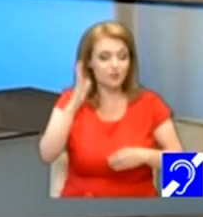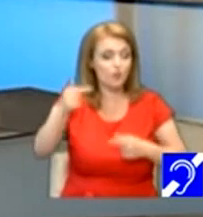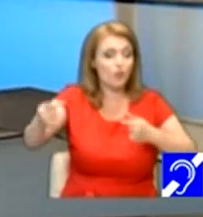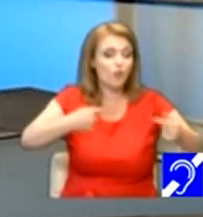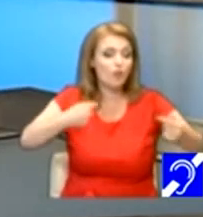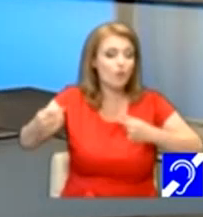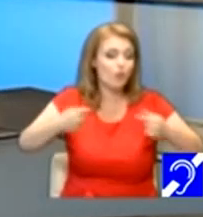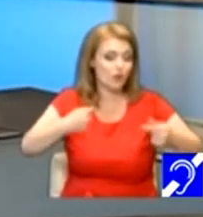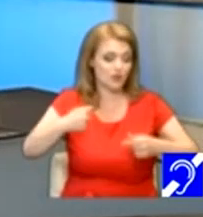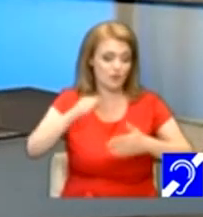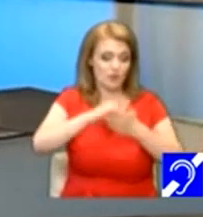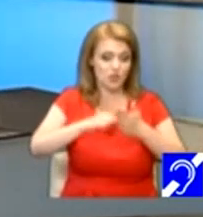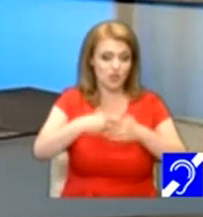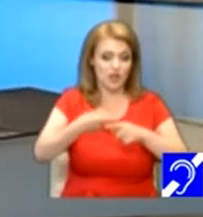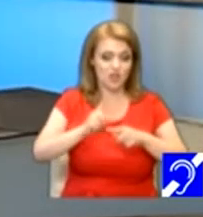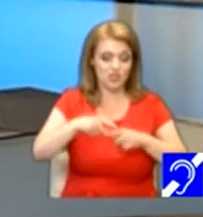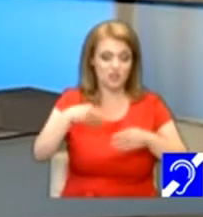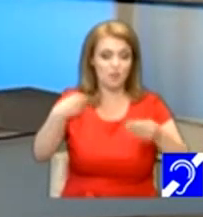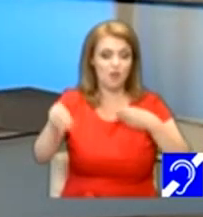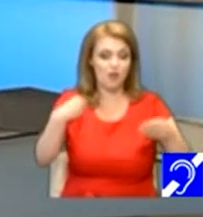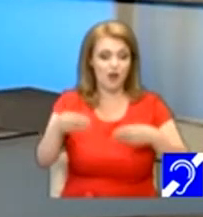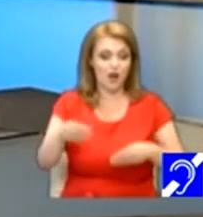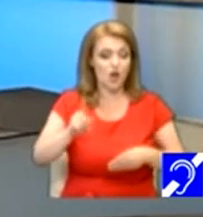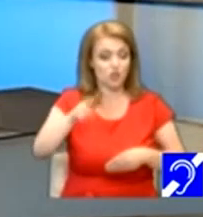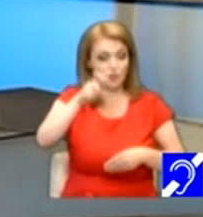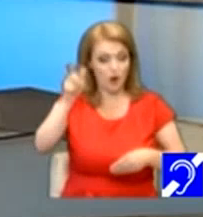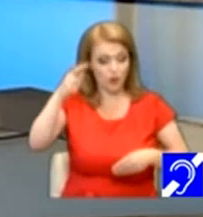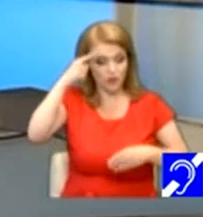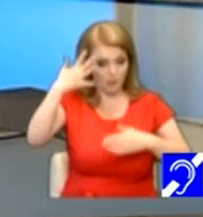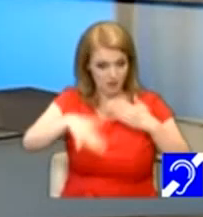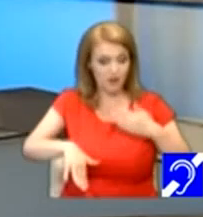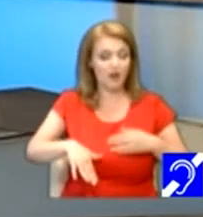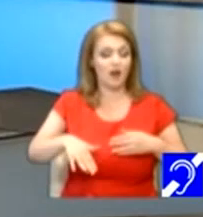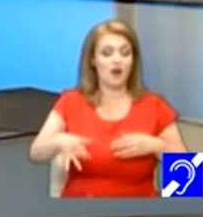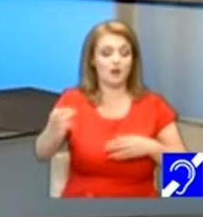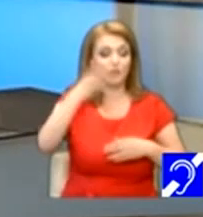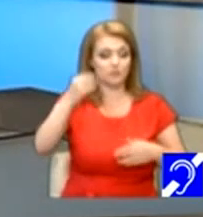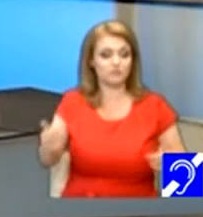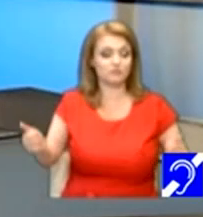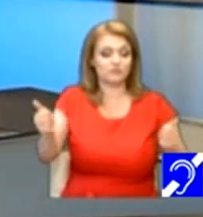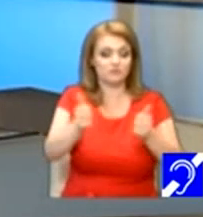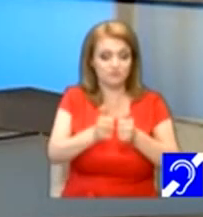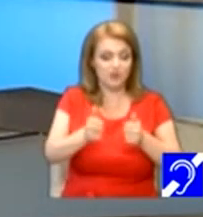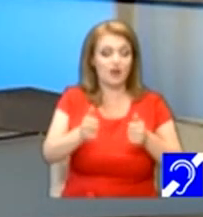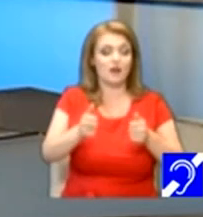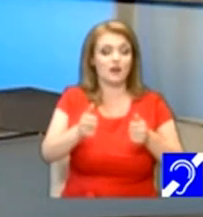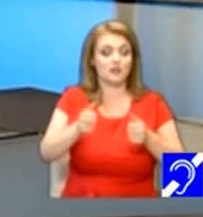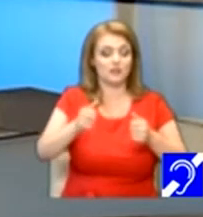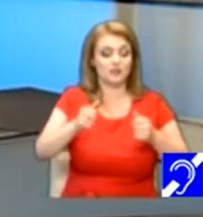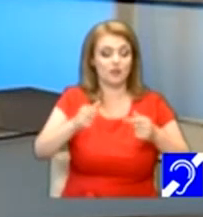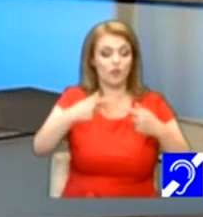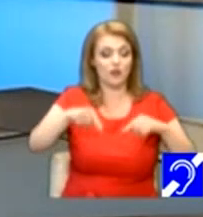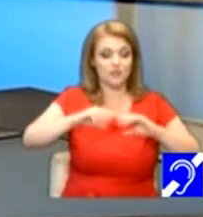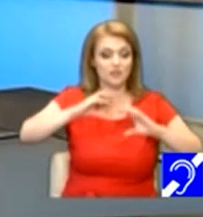acestui deșeu periculos. Pentru a conștientiza populația, Republica Moldova s-a aliniat campaniei mondiale Fără plastic mă